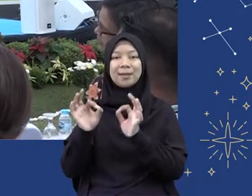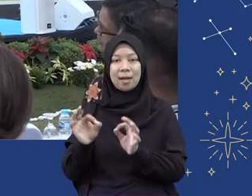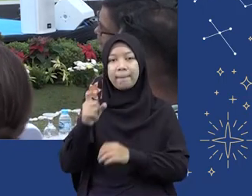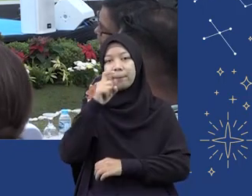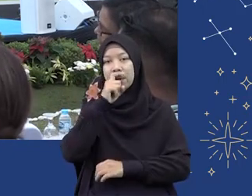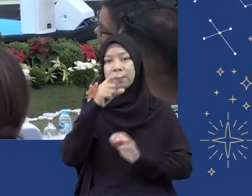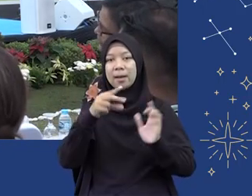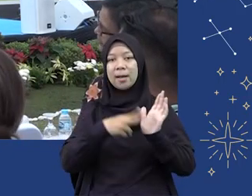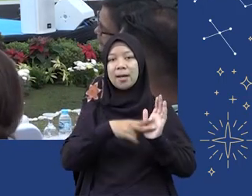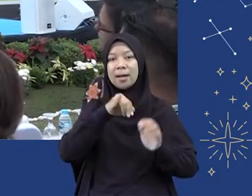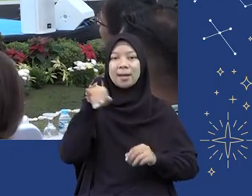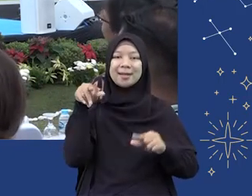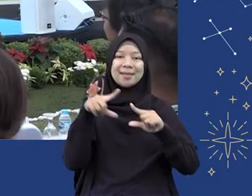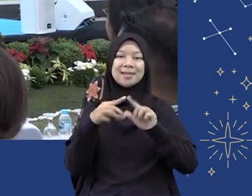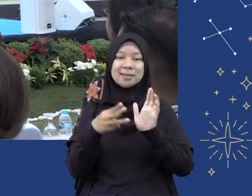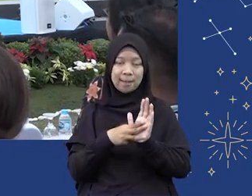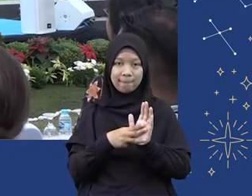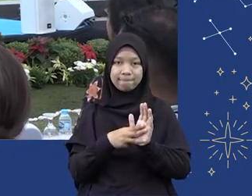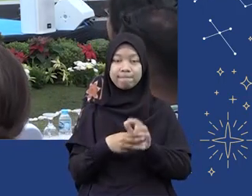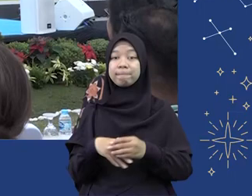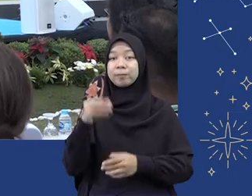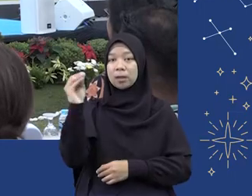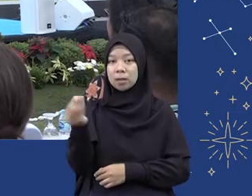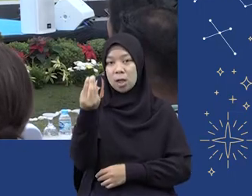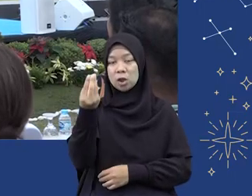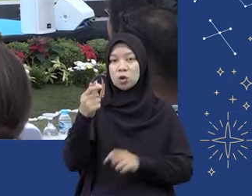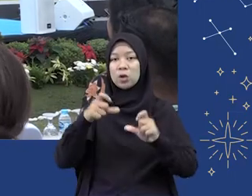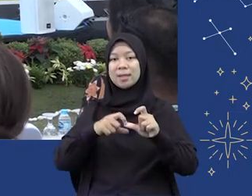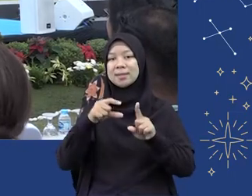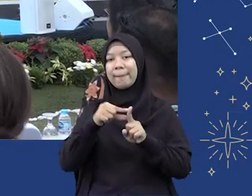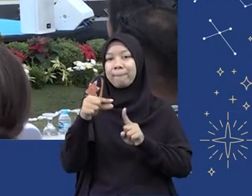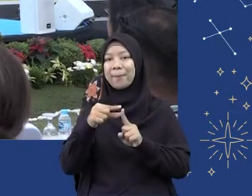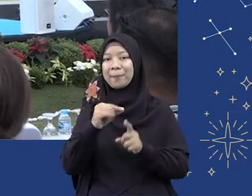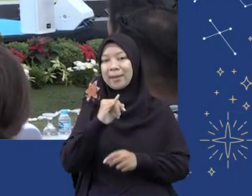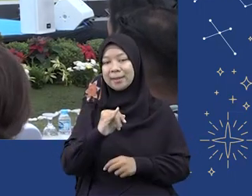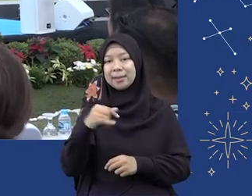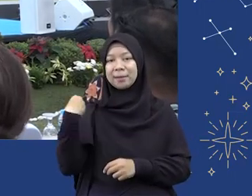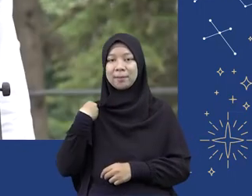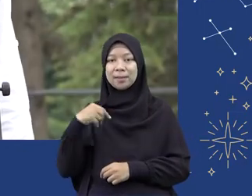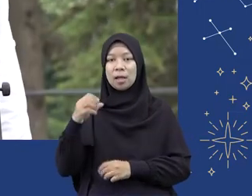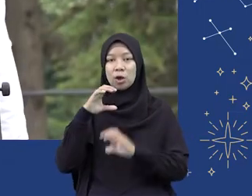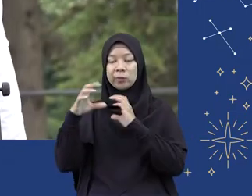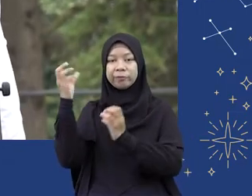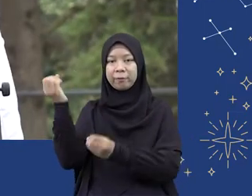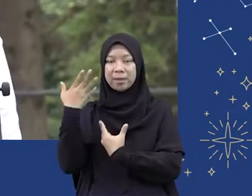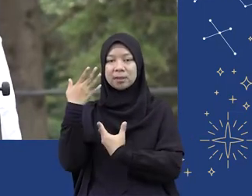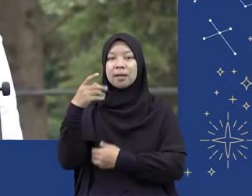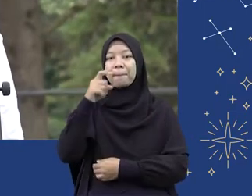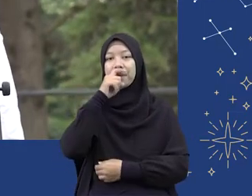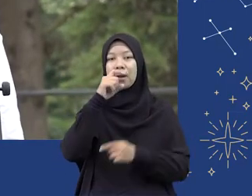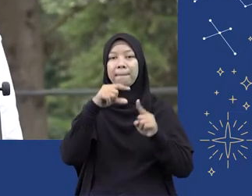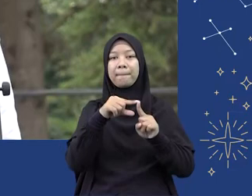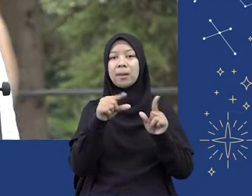Nizam direktur operasi sumber daya dnsdppi Kementerian kominfo dokter Dwi Handoko mm